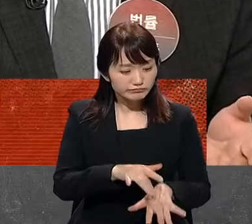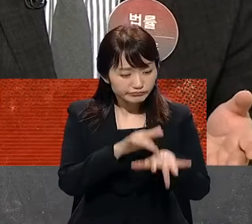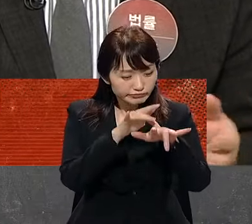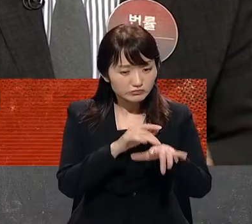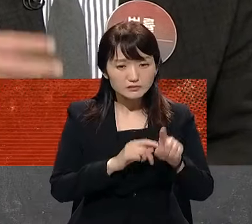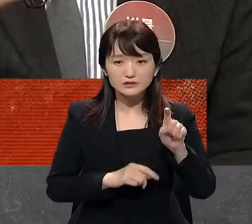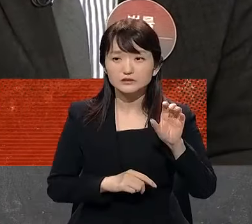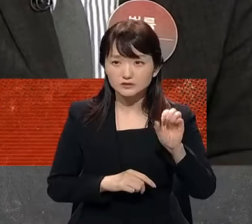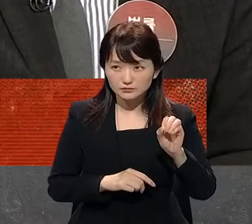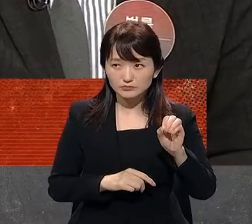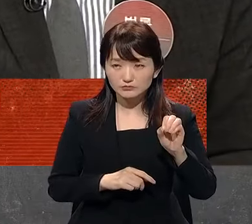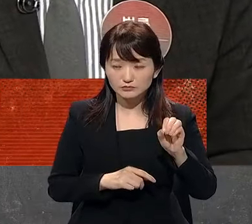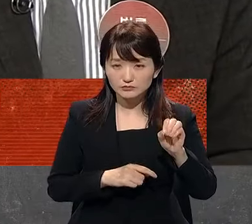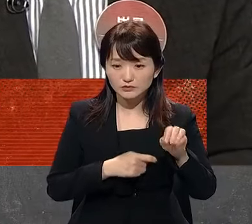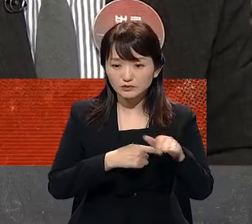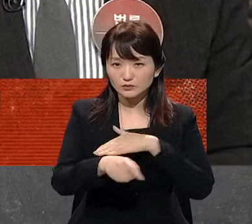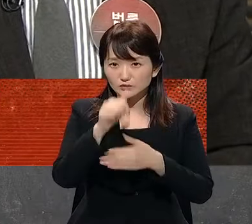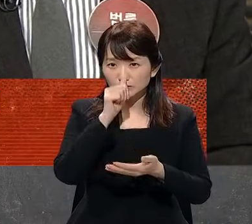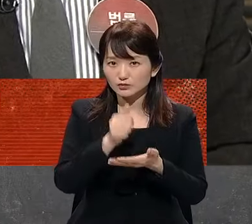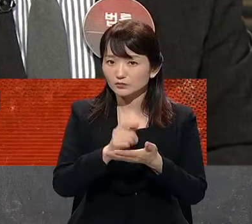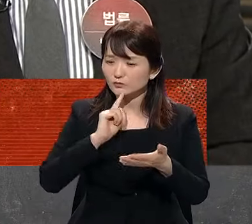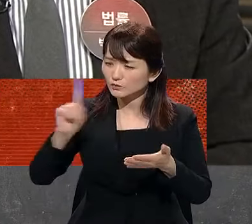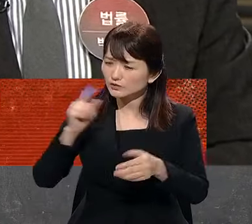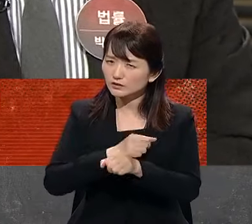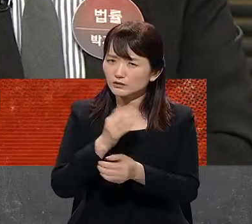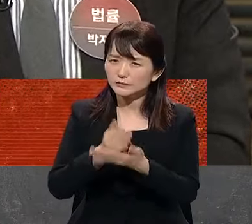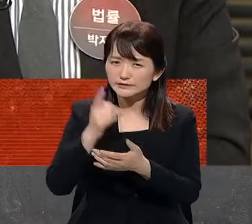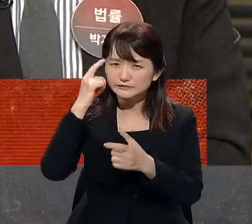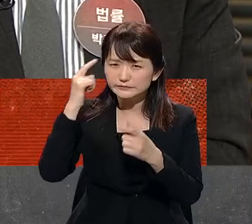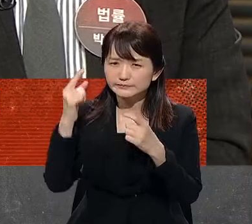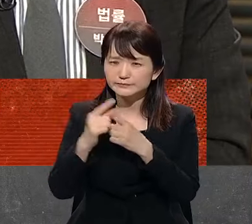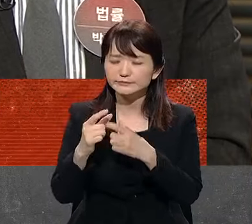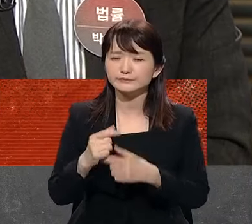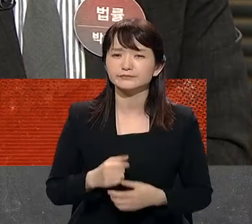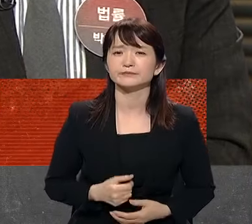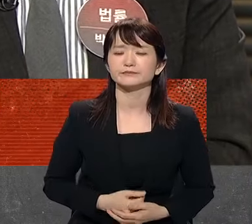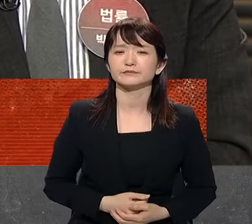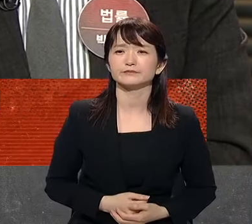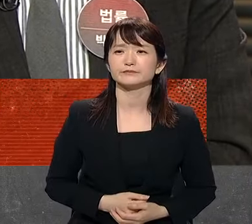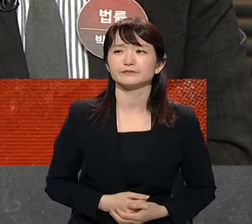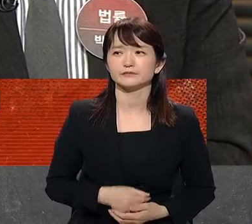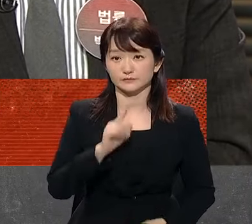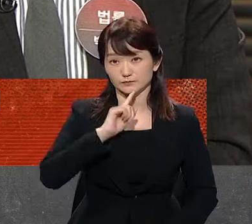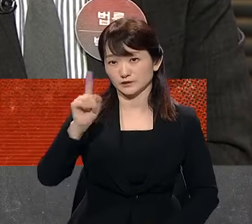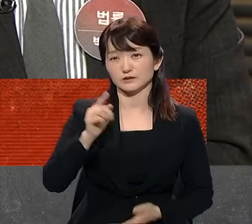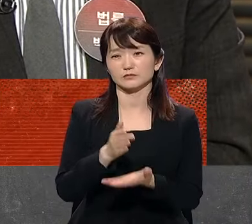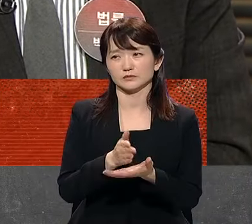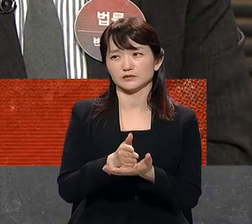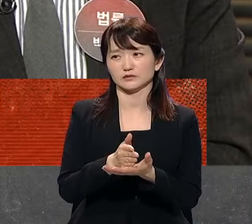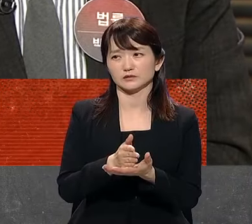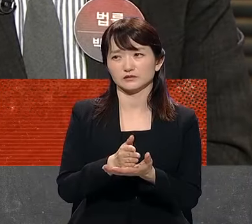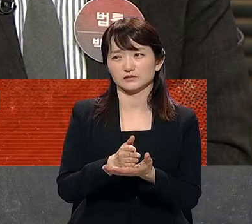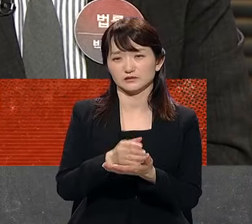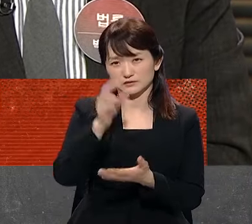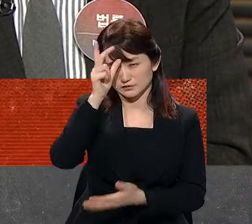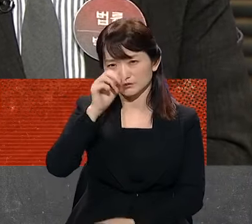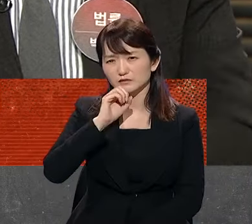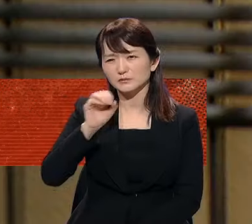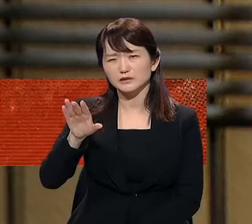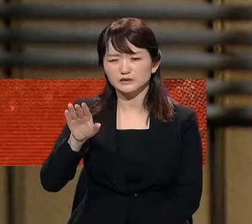원 상당을 또 절도죄로 고소를 해야 되냐 고민을 했다고 해요. 근데 아마 고소하는 것보다는 좀 그것도 좀 경찰에 좀 얘기해 보니까